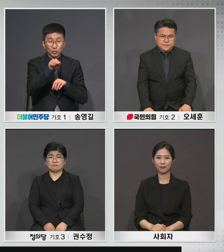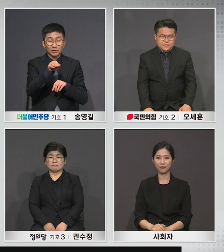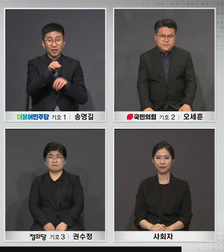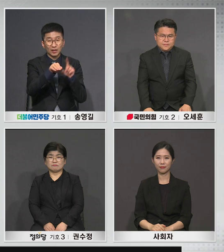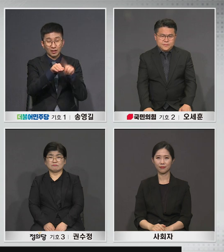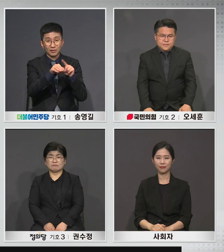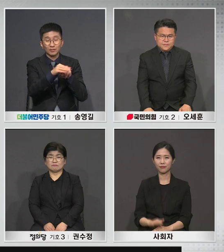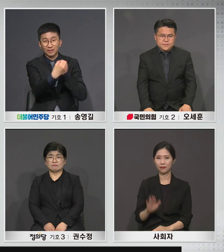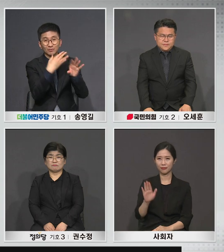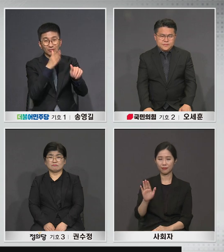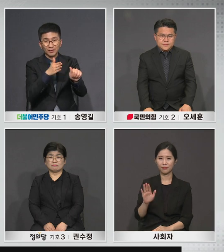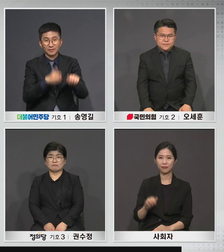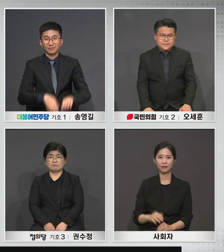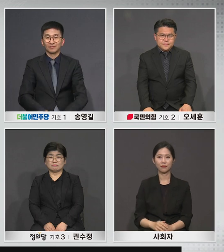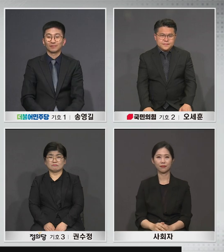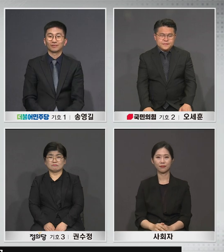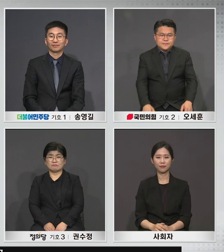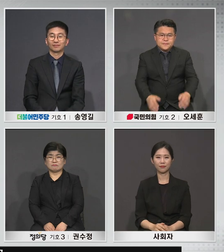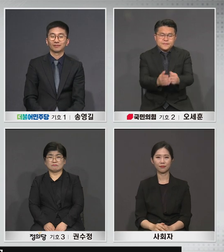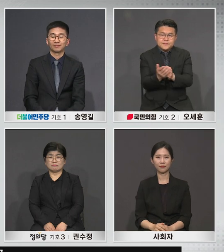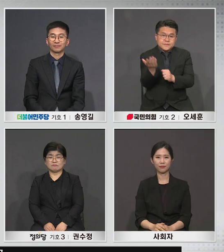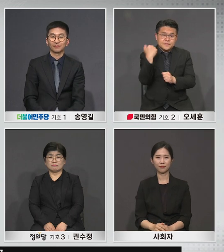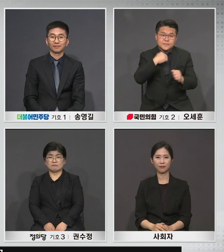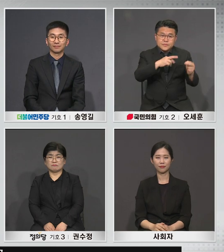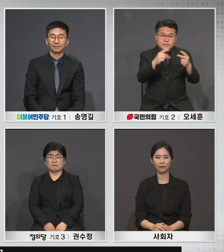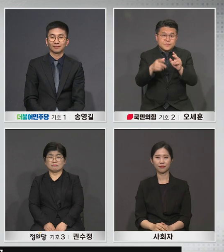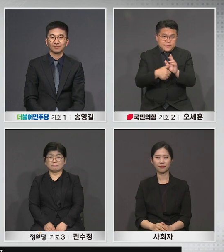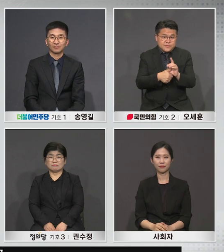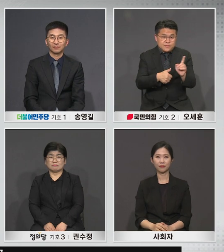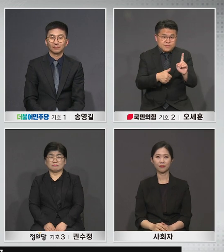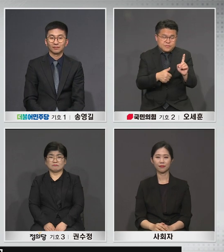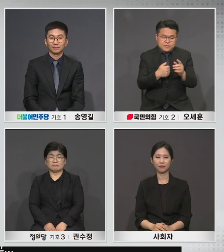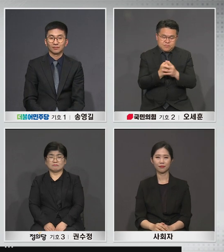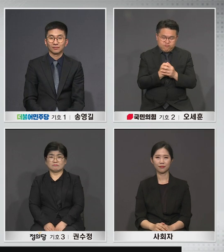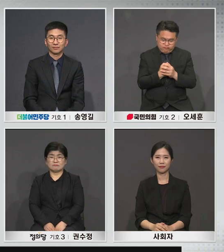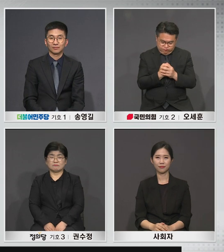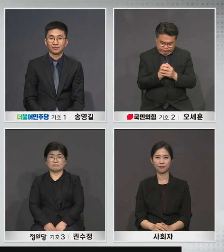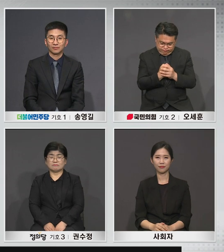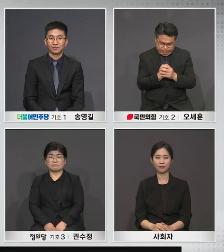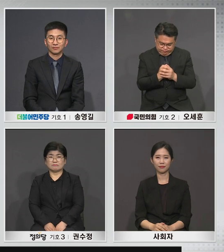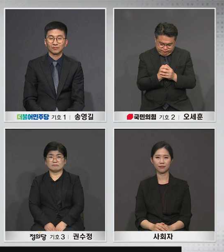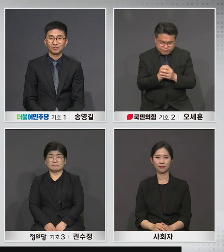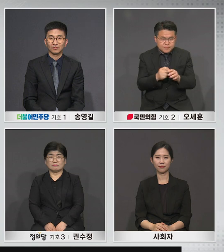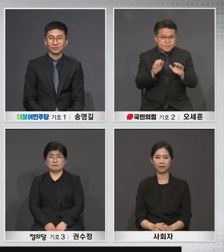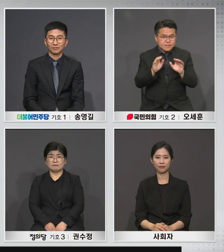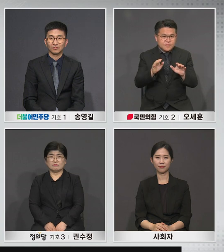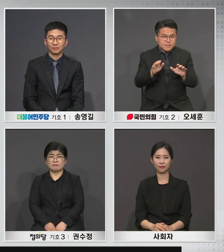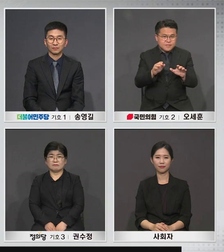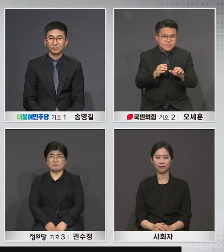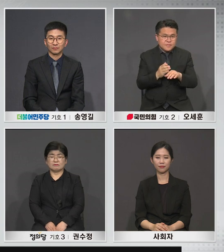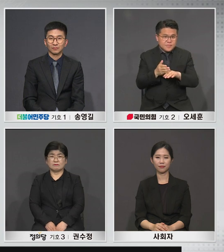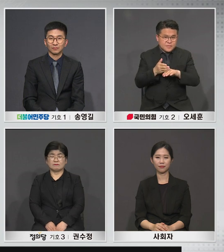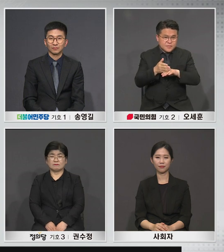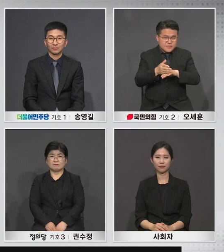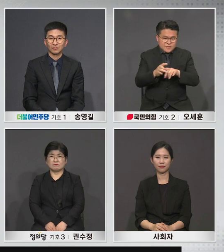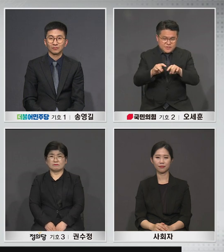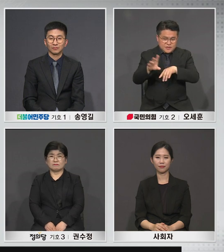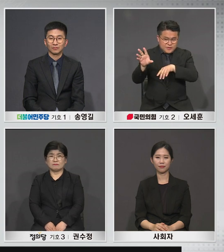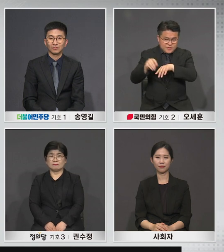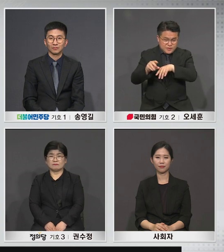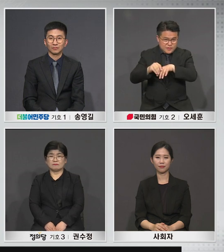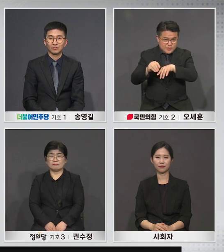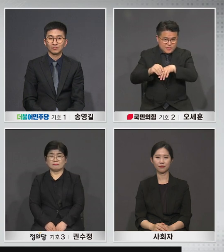네, 바로 답변해주세요. 지난 토론에서 이 만속 충전기 공급 속도와